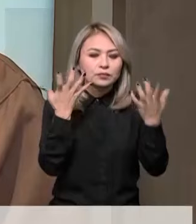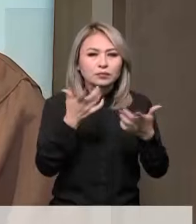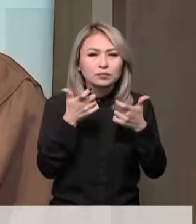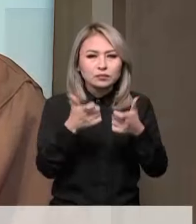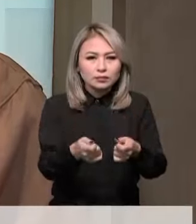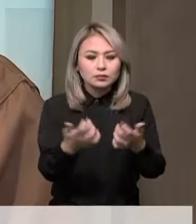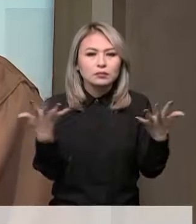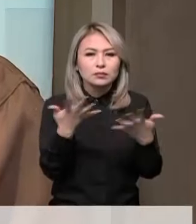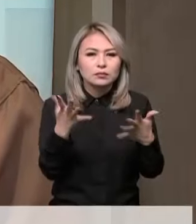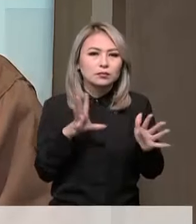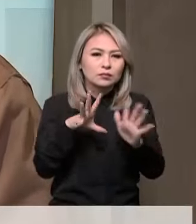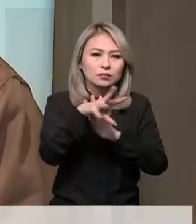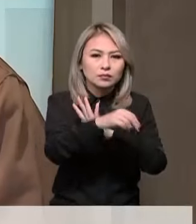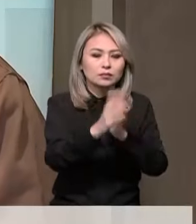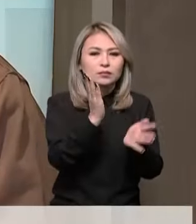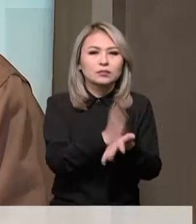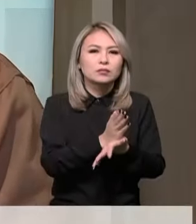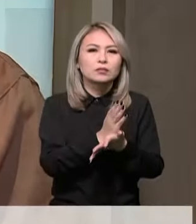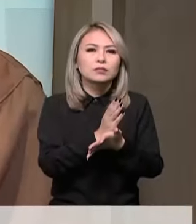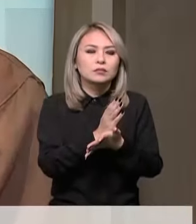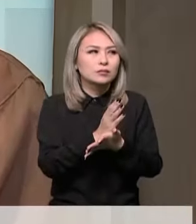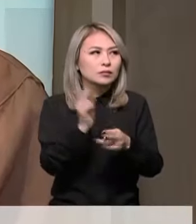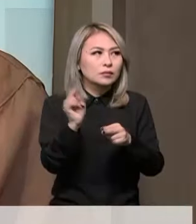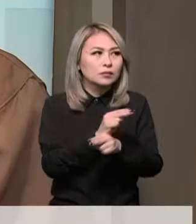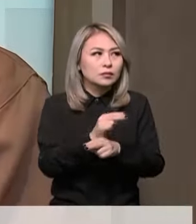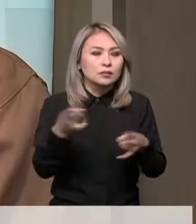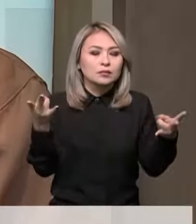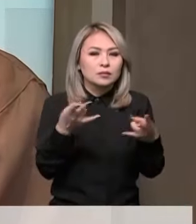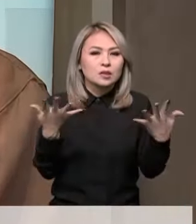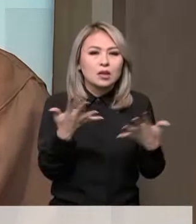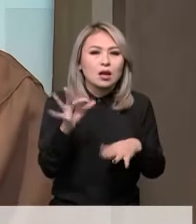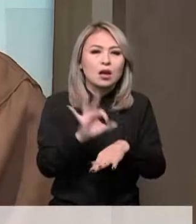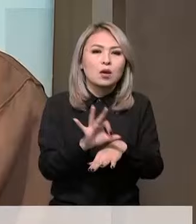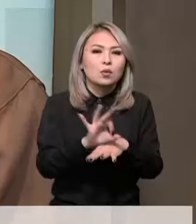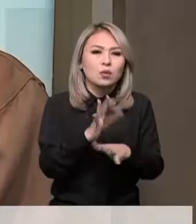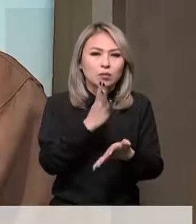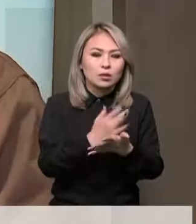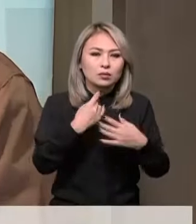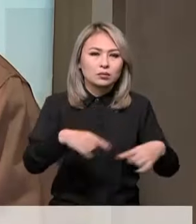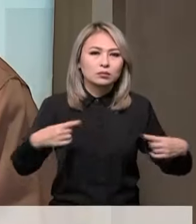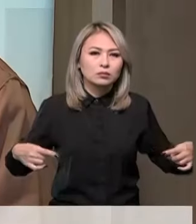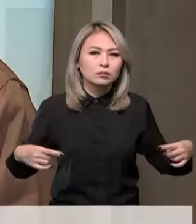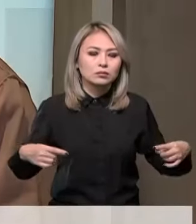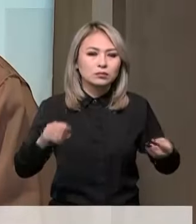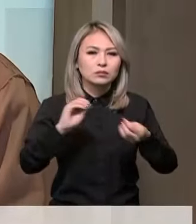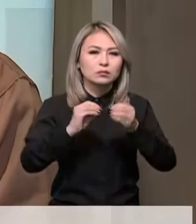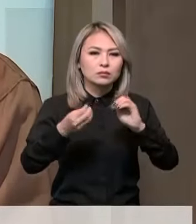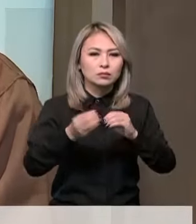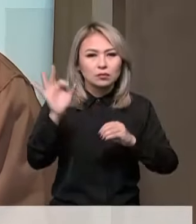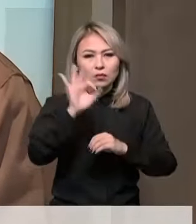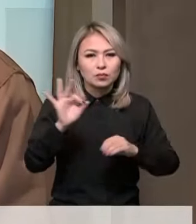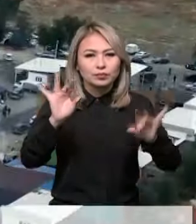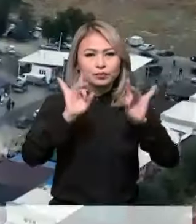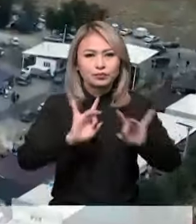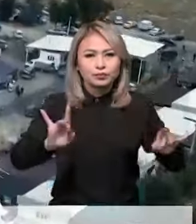керек, қалай ем салу керек, қалай емдеу керек, қандай аурулар бар, тағы басқа мәселелер туралы көз